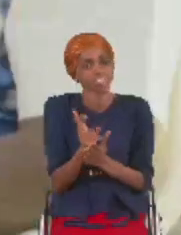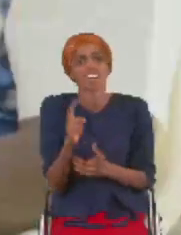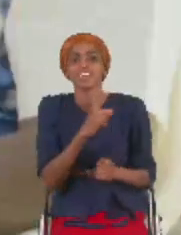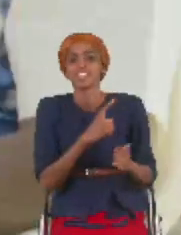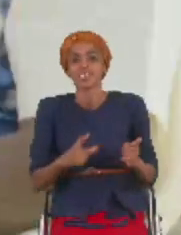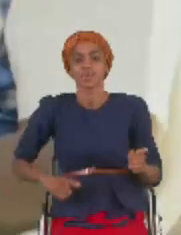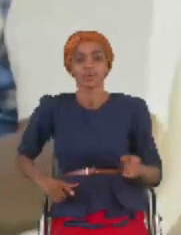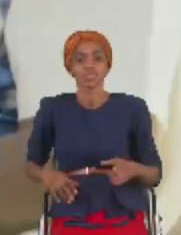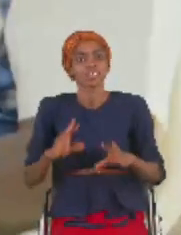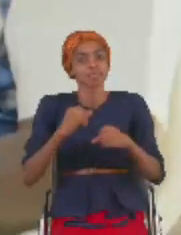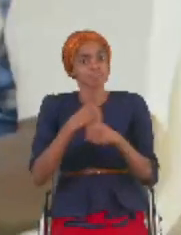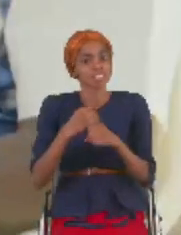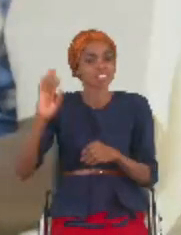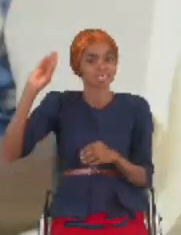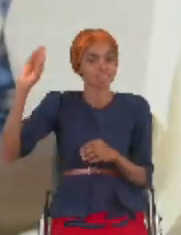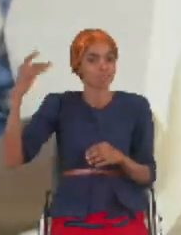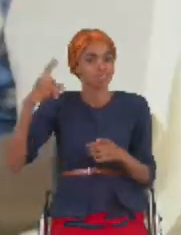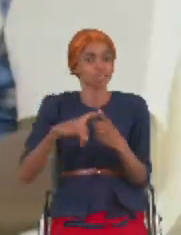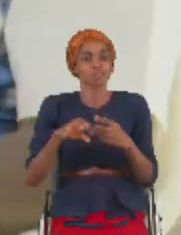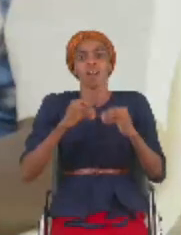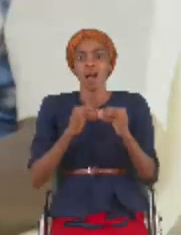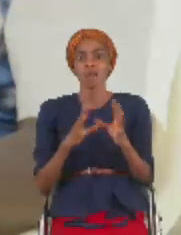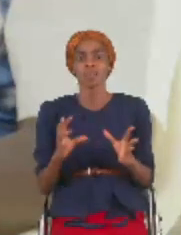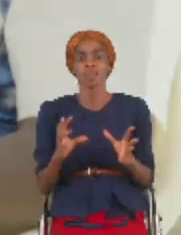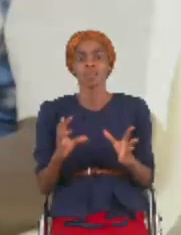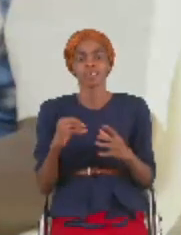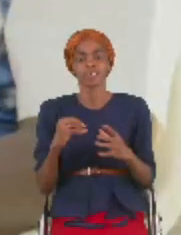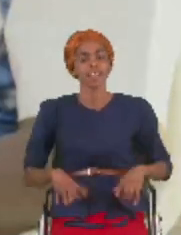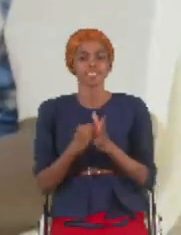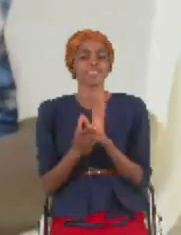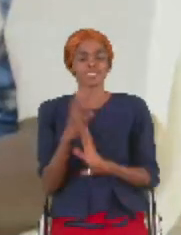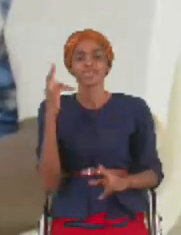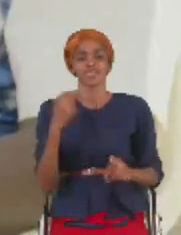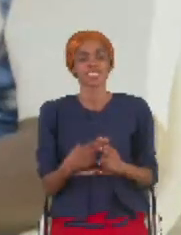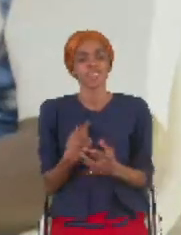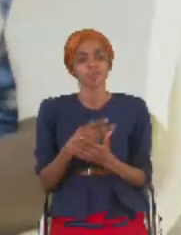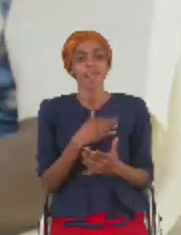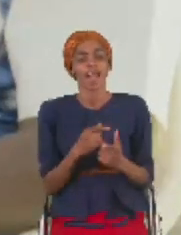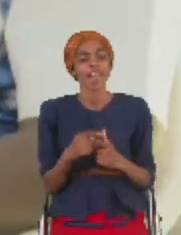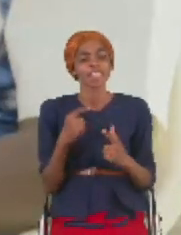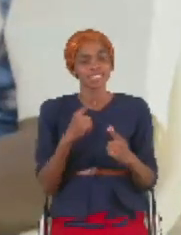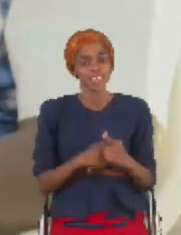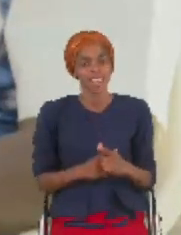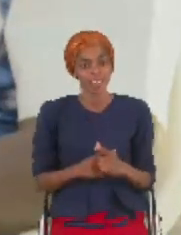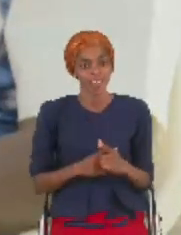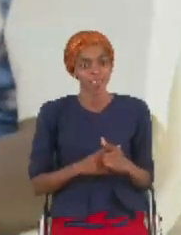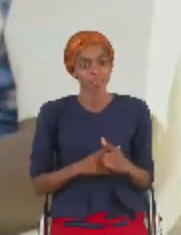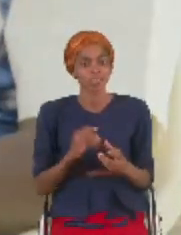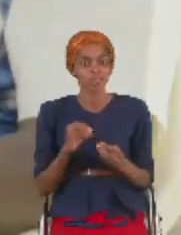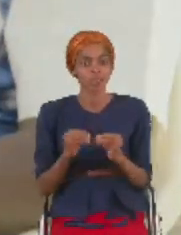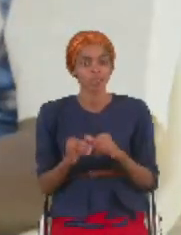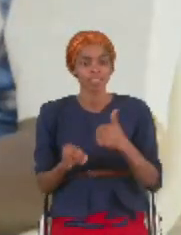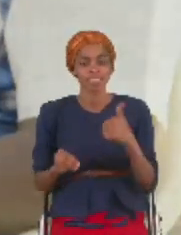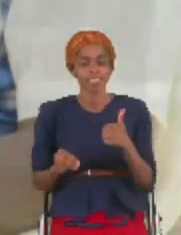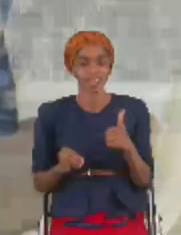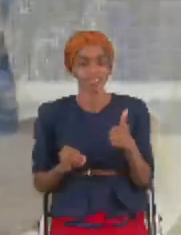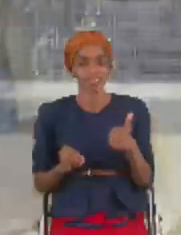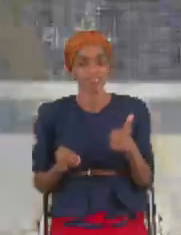rendra grâce à boda dans ta vie et le fera ainsi pour toi au nom de jésus ensuite 10e